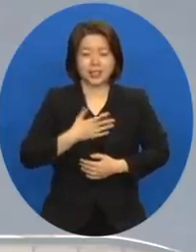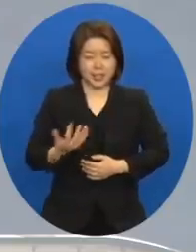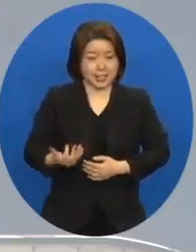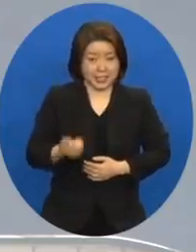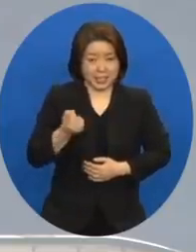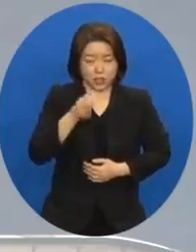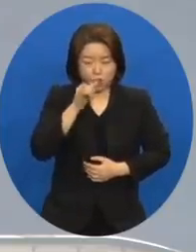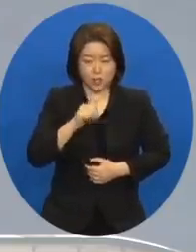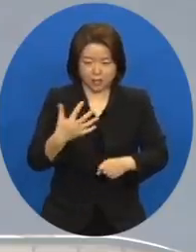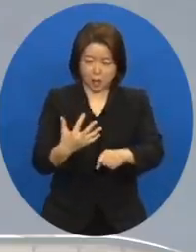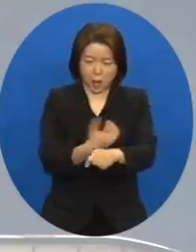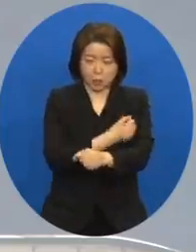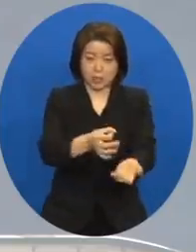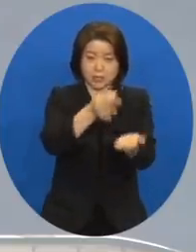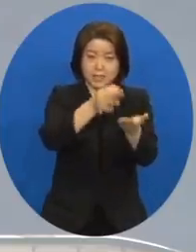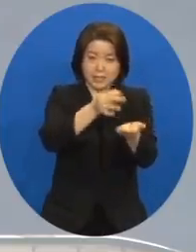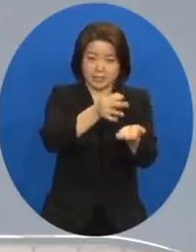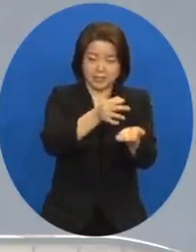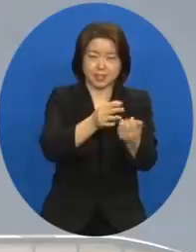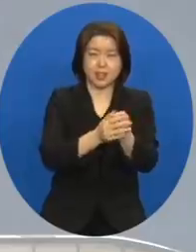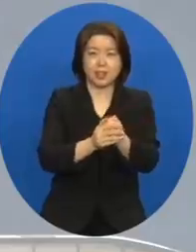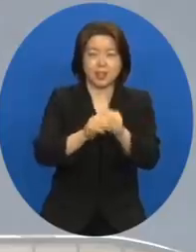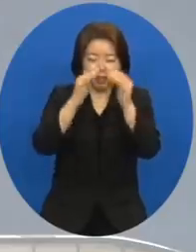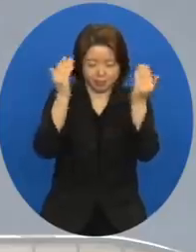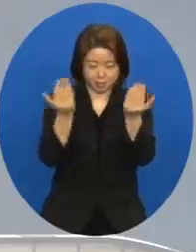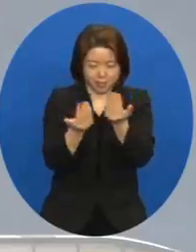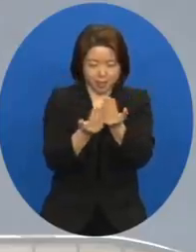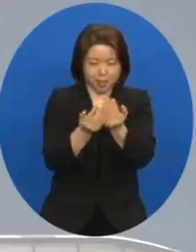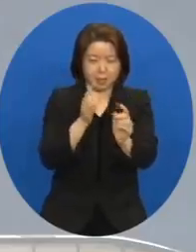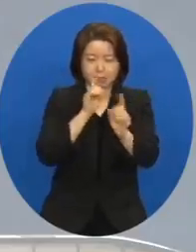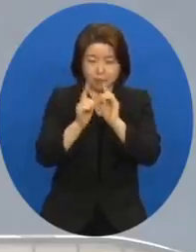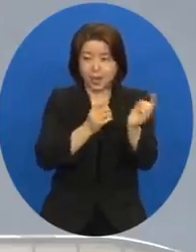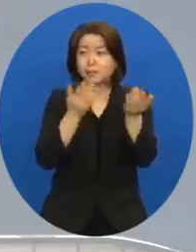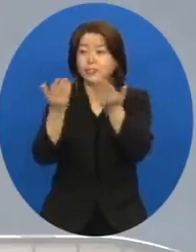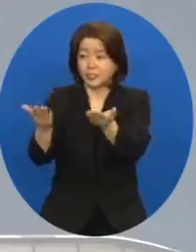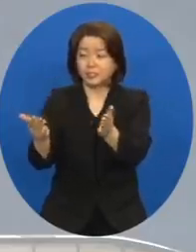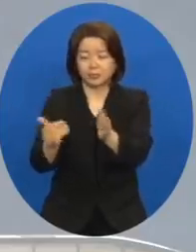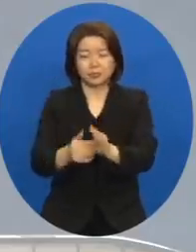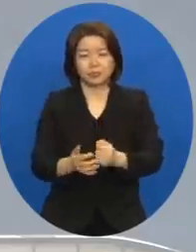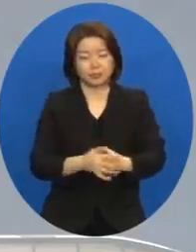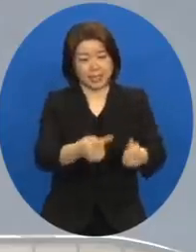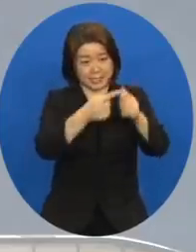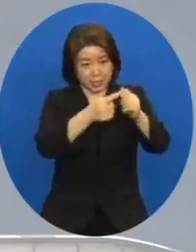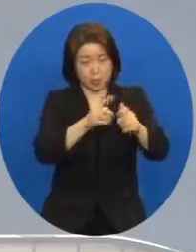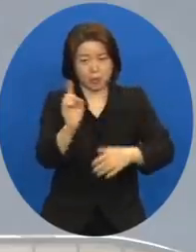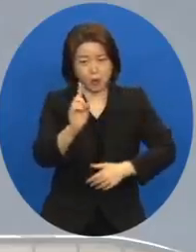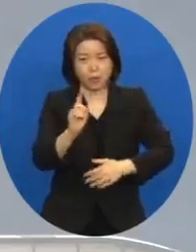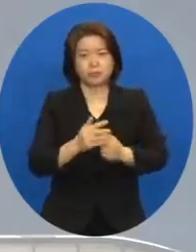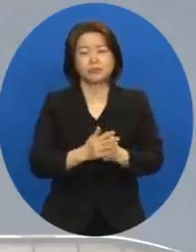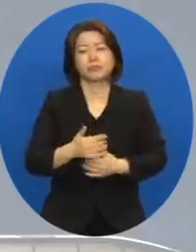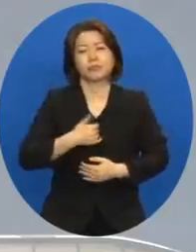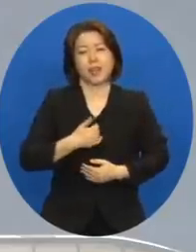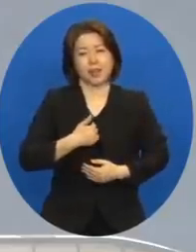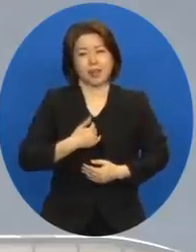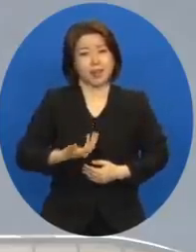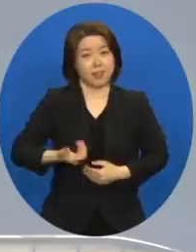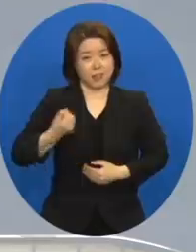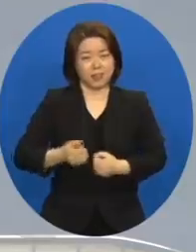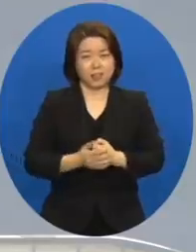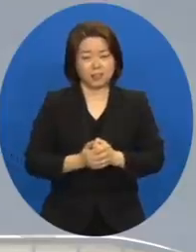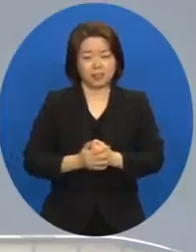가지고 있는 그 엄청난 재산을 다 말씀을 드리지요 첫번째로 나에게는